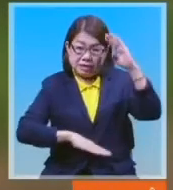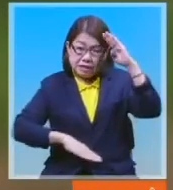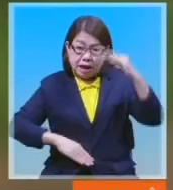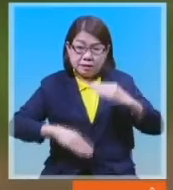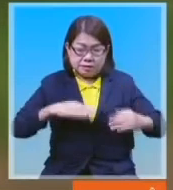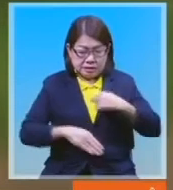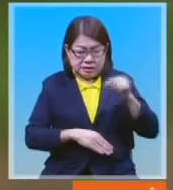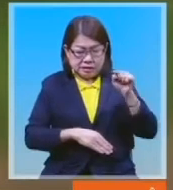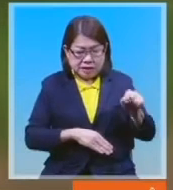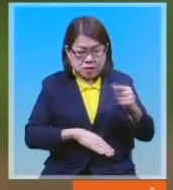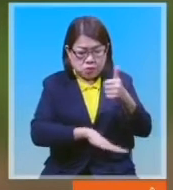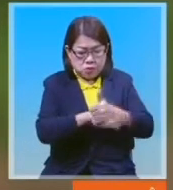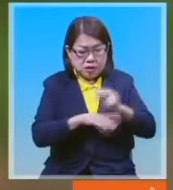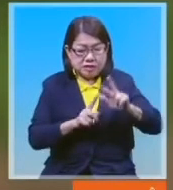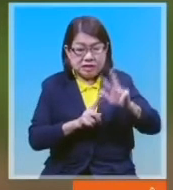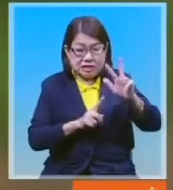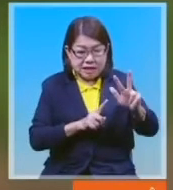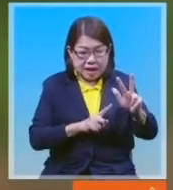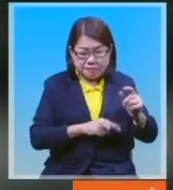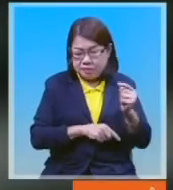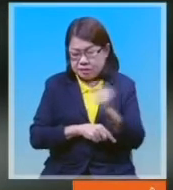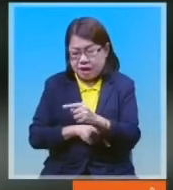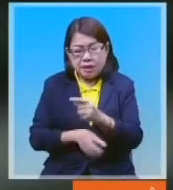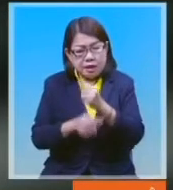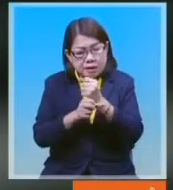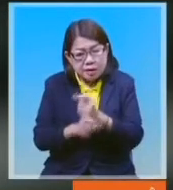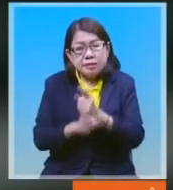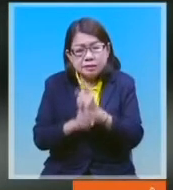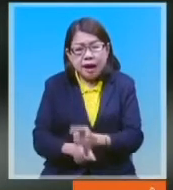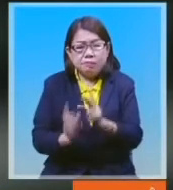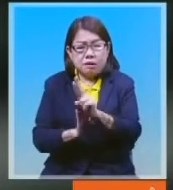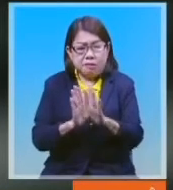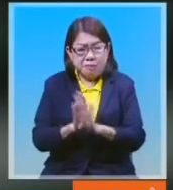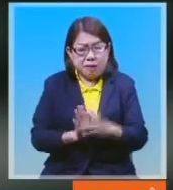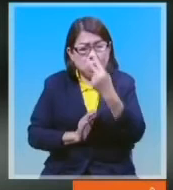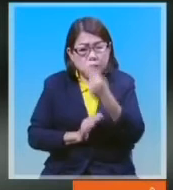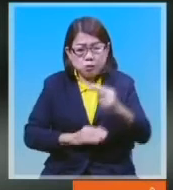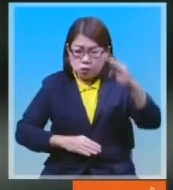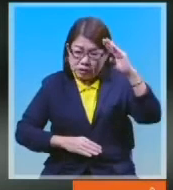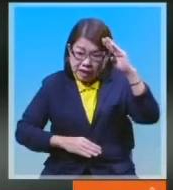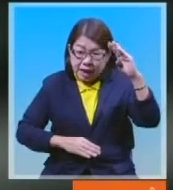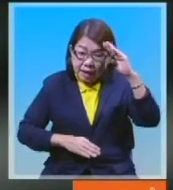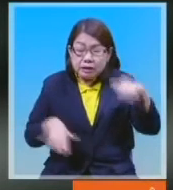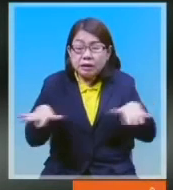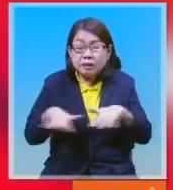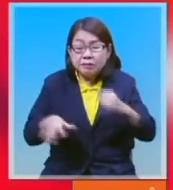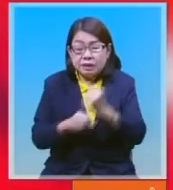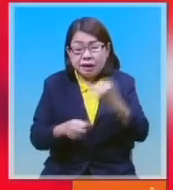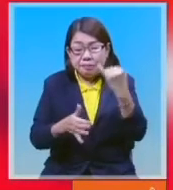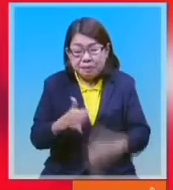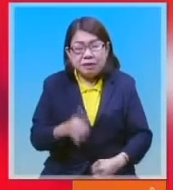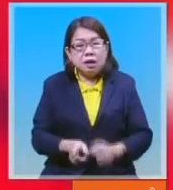ทำที่ 3ดำเนินการตามระเบียบของกองทัพบกอย่างเด็ดขาดถ้าผมว่ากำลังคนกระทำผิดตื่นจะดำเนินการลงทัณฑ์ทางวินัย